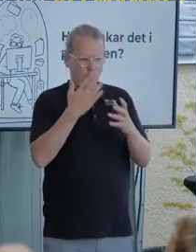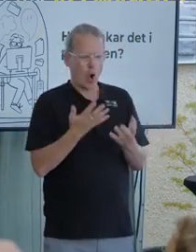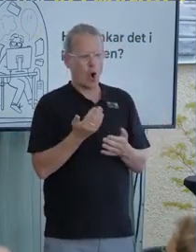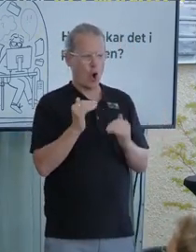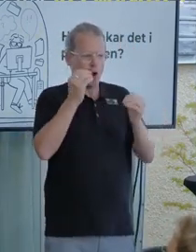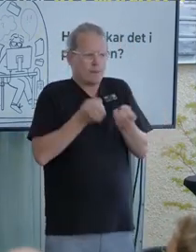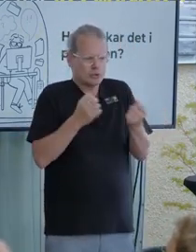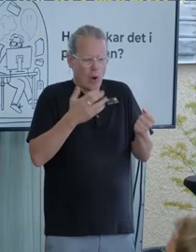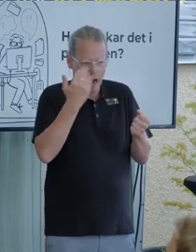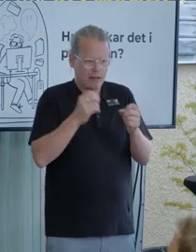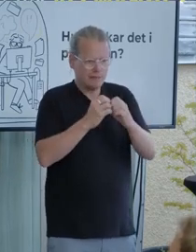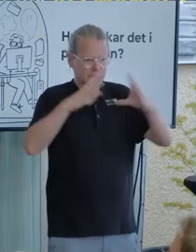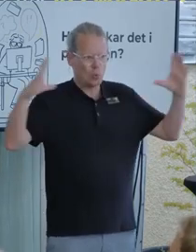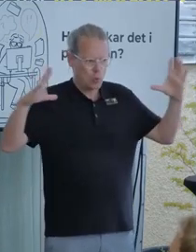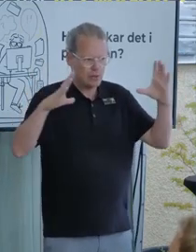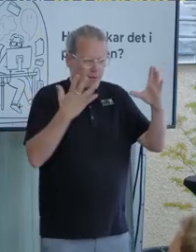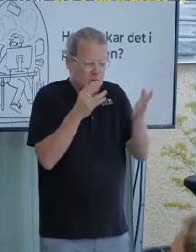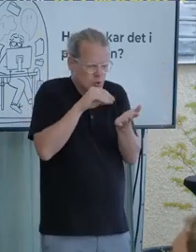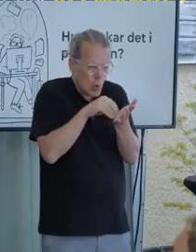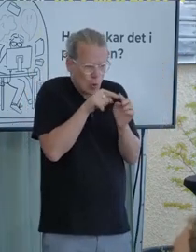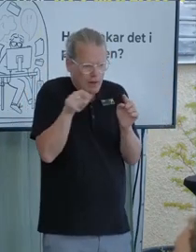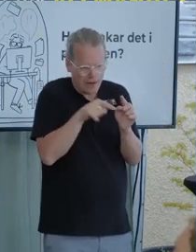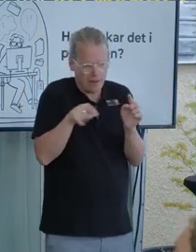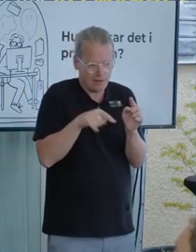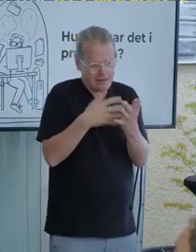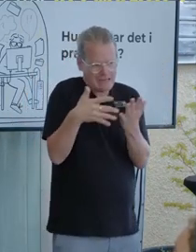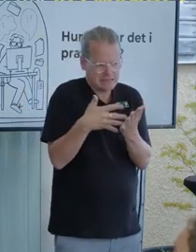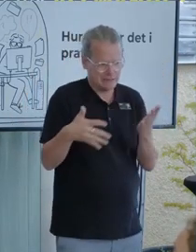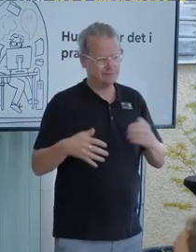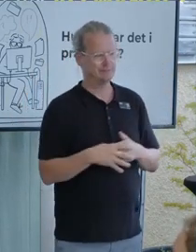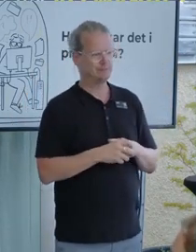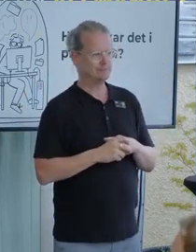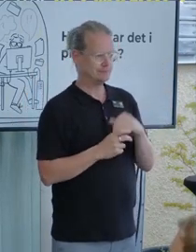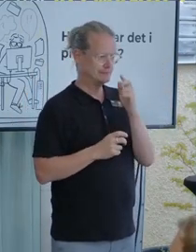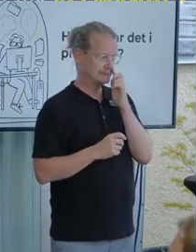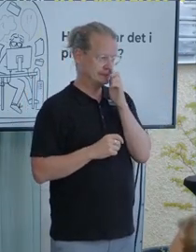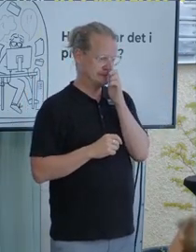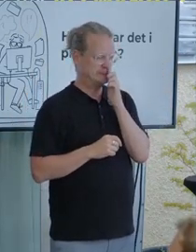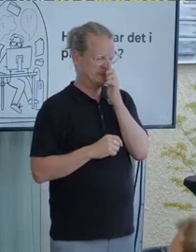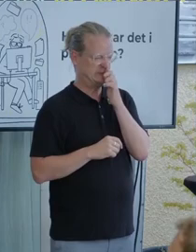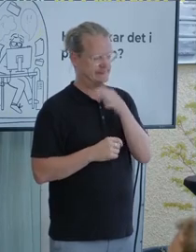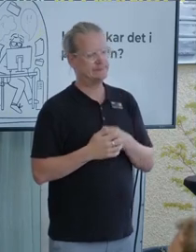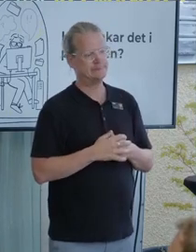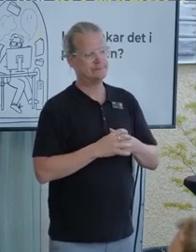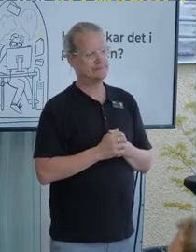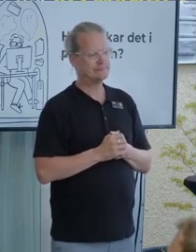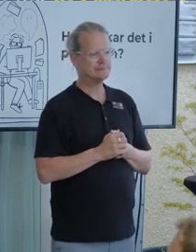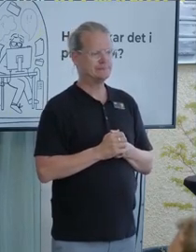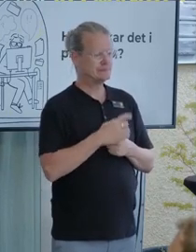finns olika vägar in, ska jag säga. Man skulle säga, liksom, från ert perspektiv, vad skulle ni behöva för att